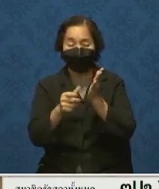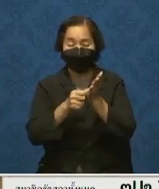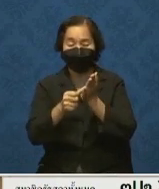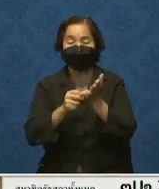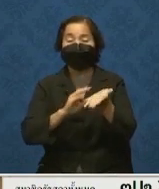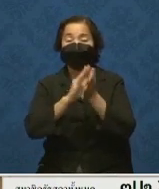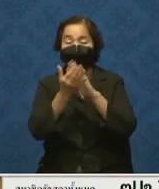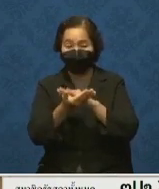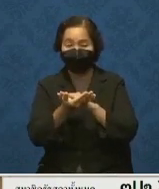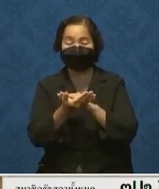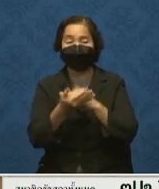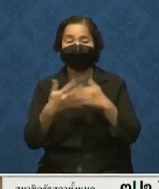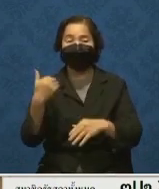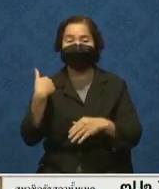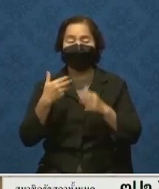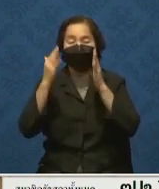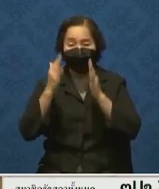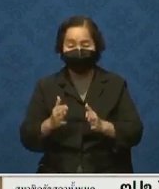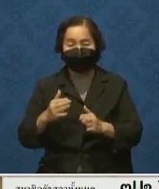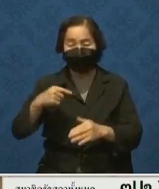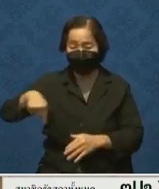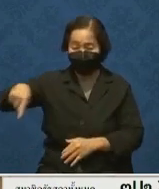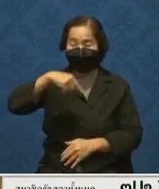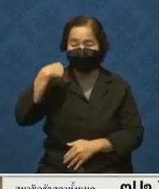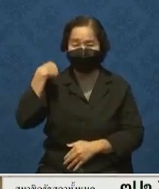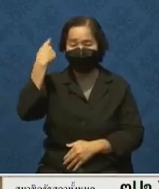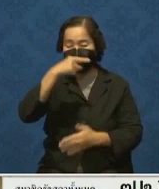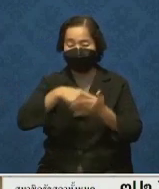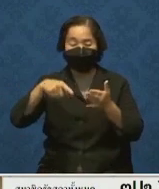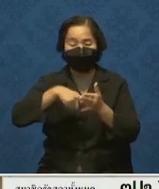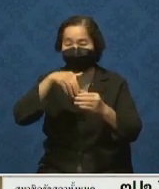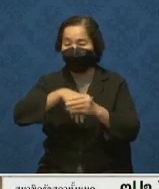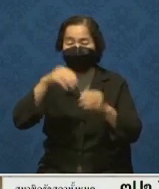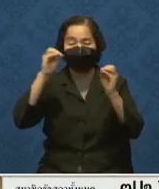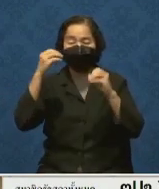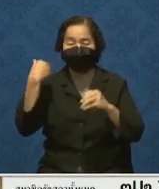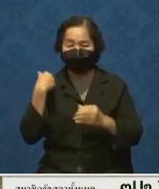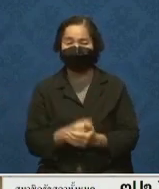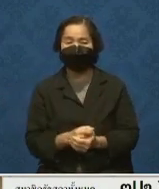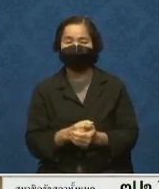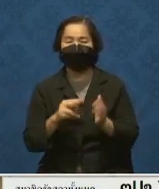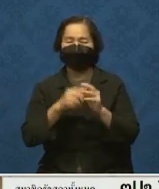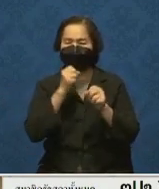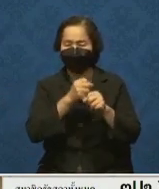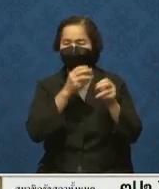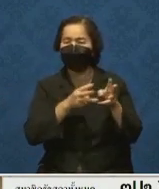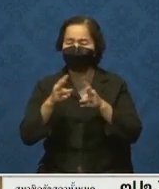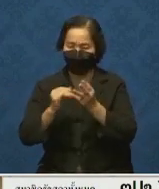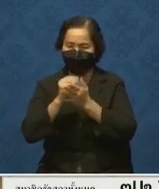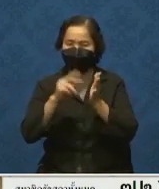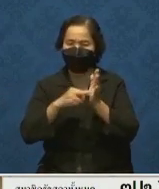ถามวาเป็กระบนการที่ตองค